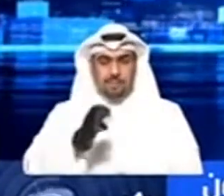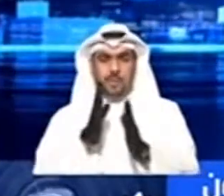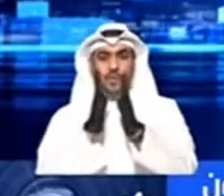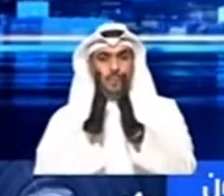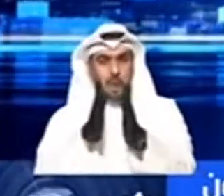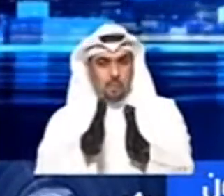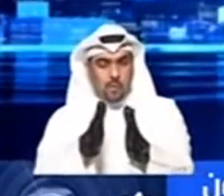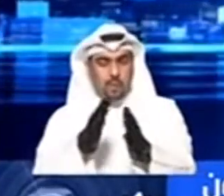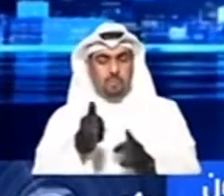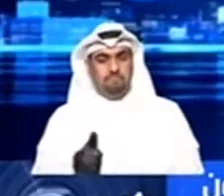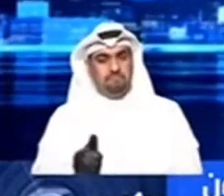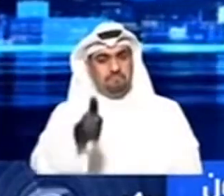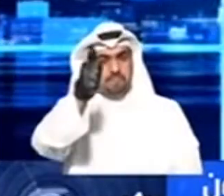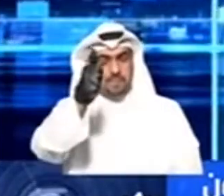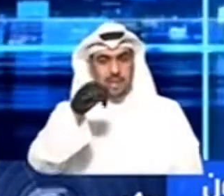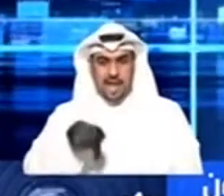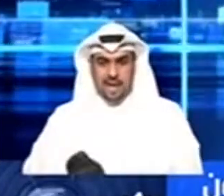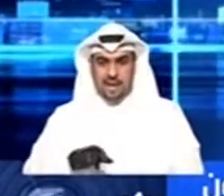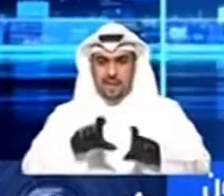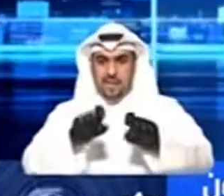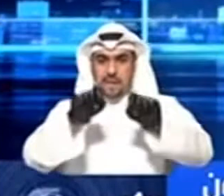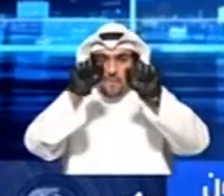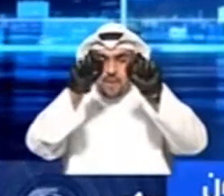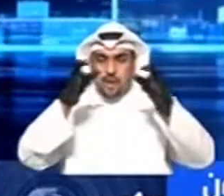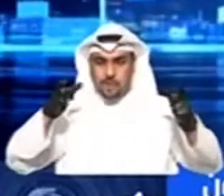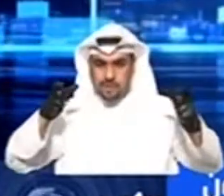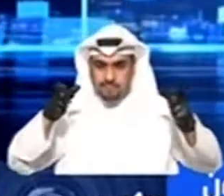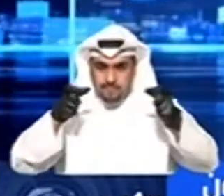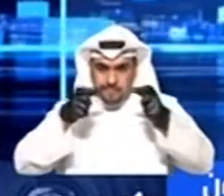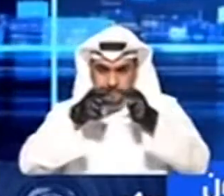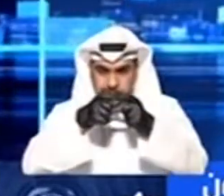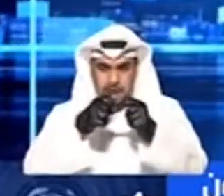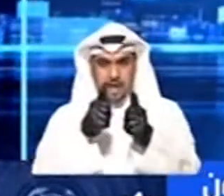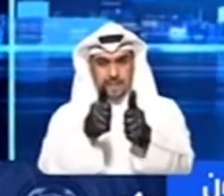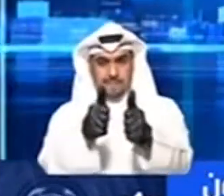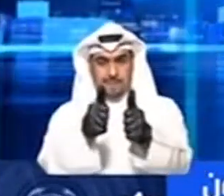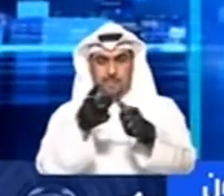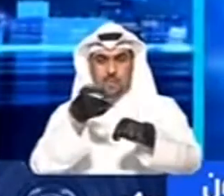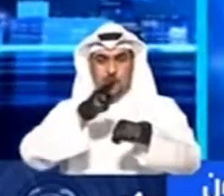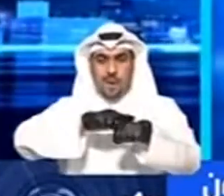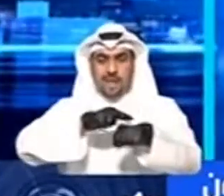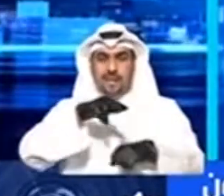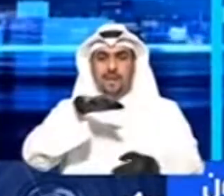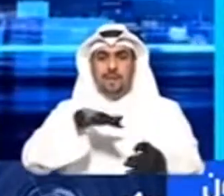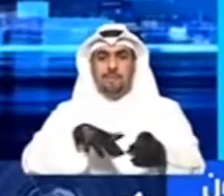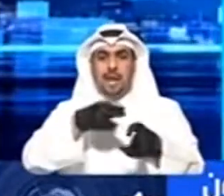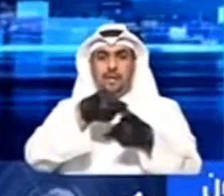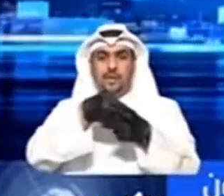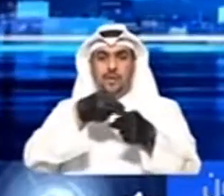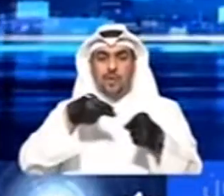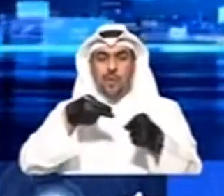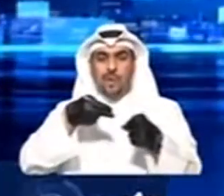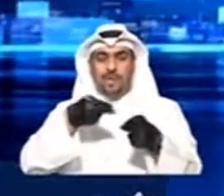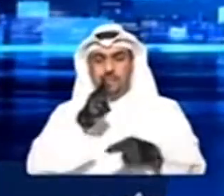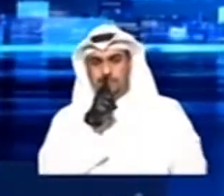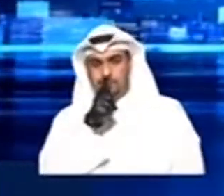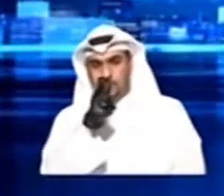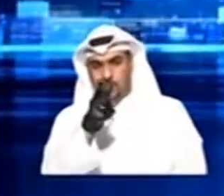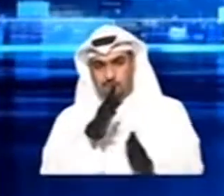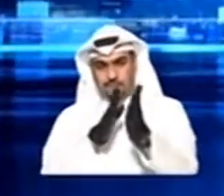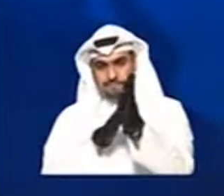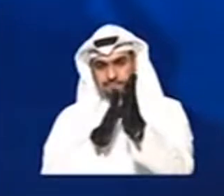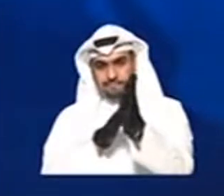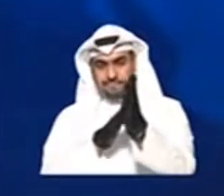مساعيهم لمكافحة وباء فيروس كورونا، معبرا عن تقدير دولة الكويت لرئيسة المفوضية الأوروبية